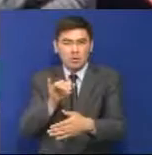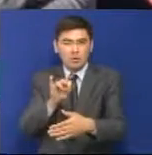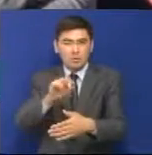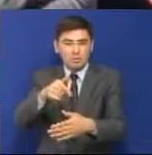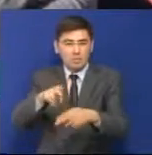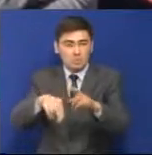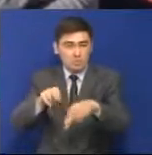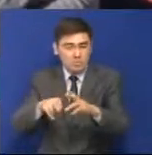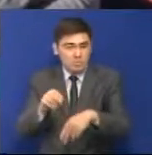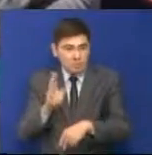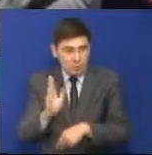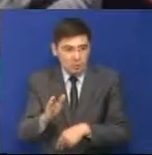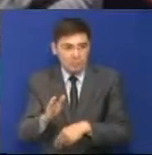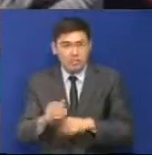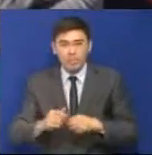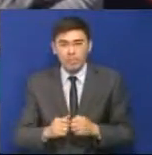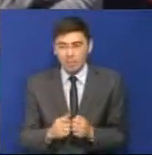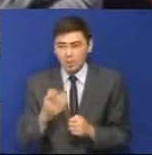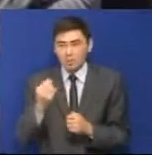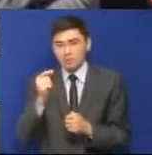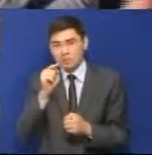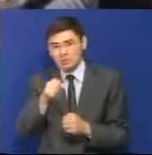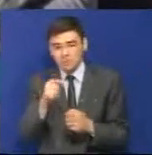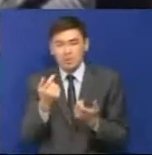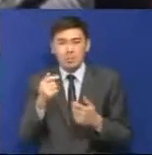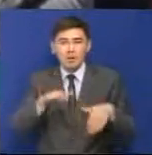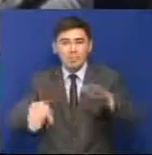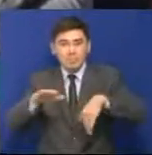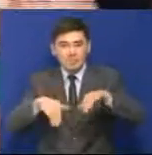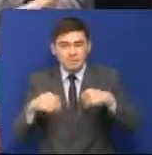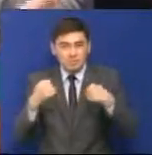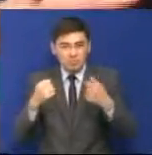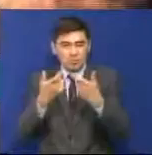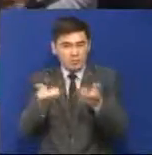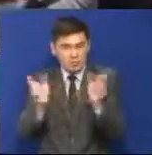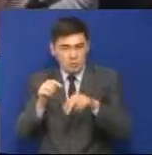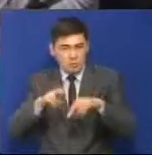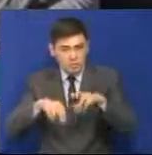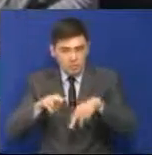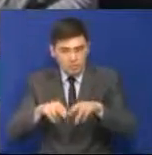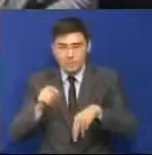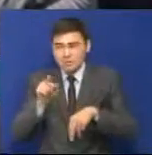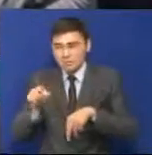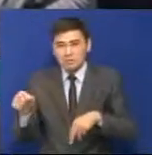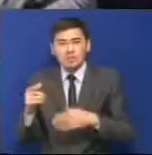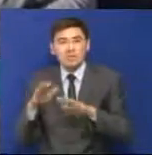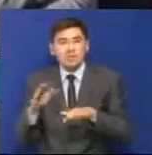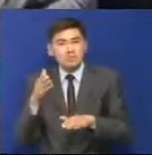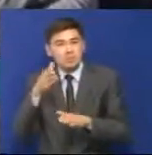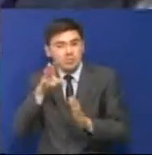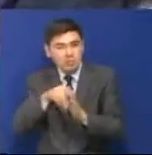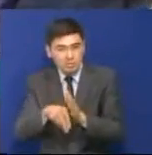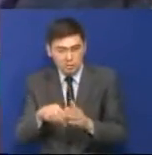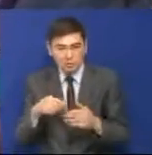бес бассейнде сіздердің балаларыңыз жаттығып, олардан әлем чемпиондары шығатын болады. Сондықтан сіздерден бірінші кезекте сұрайтыным, бұл